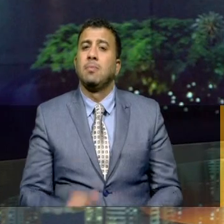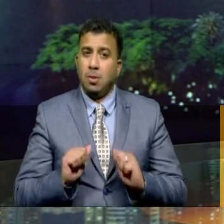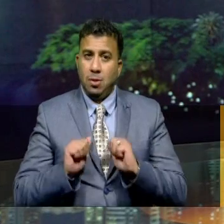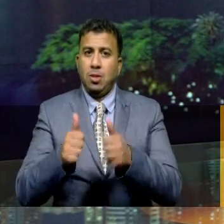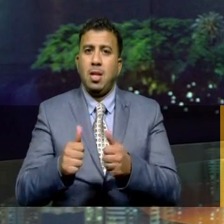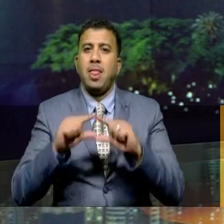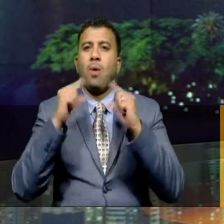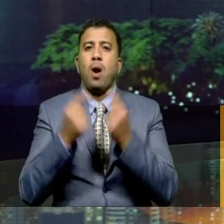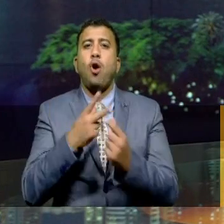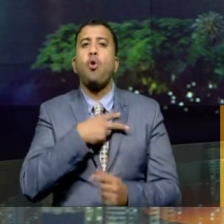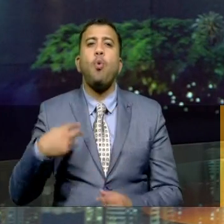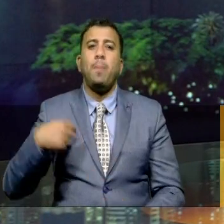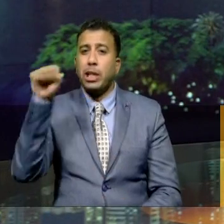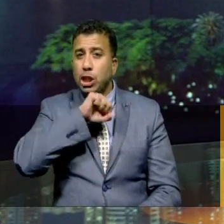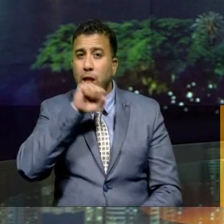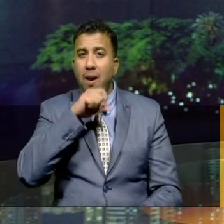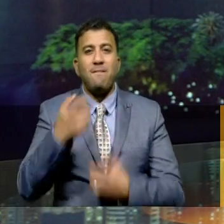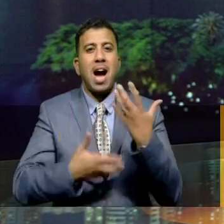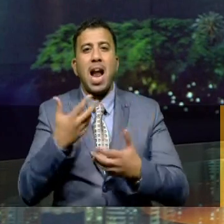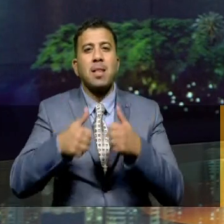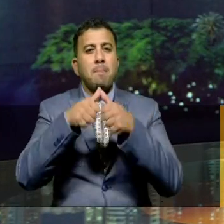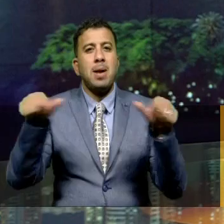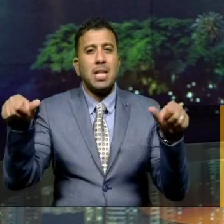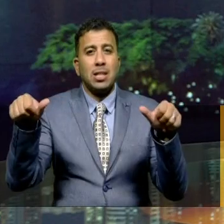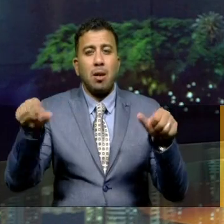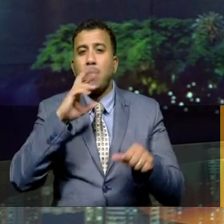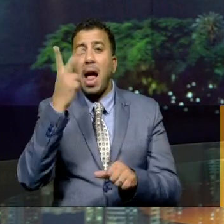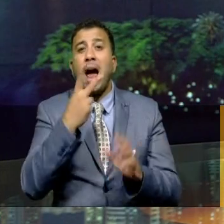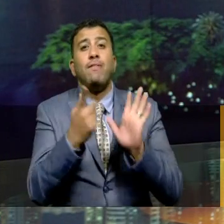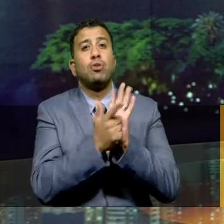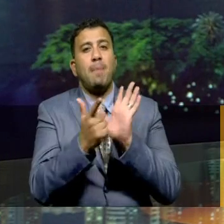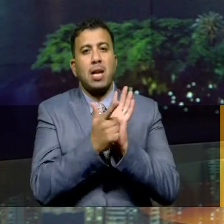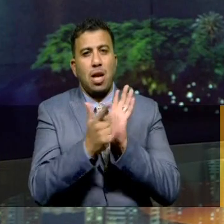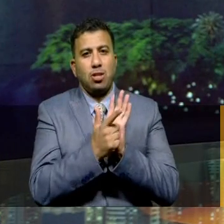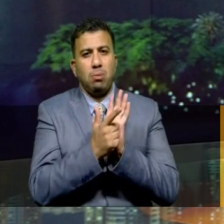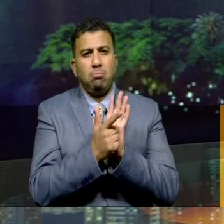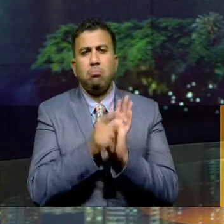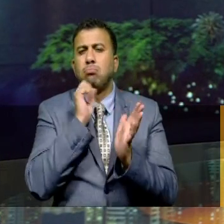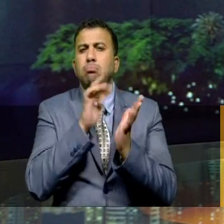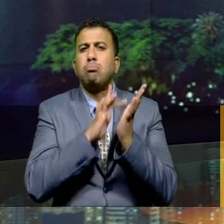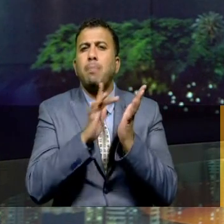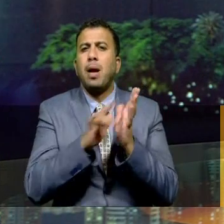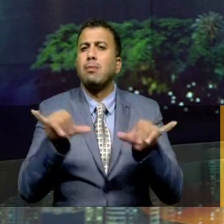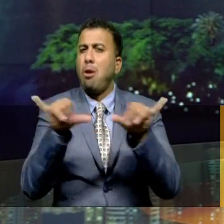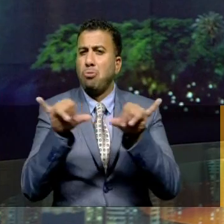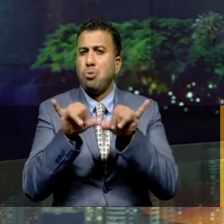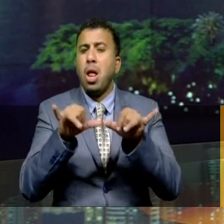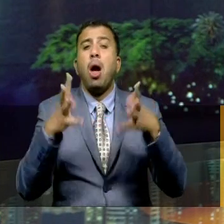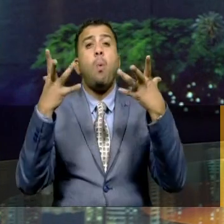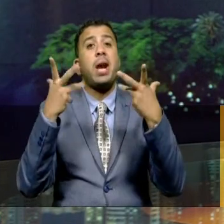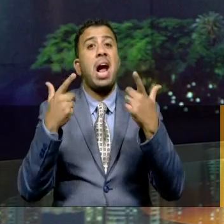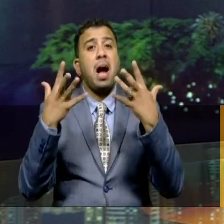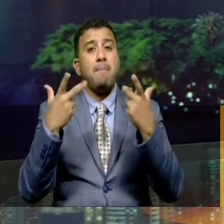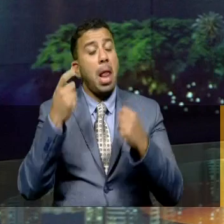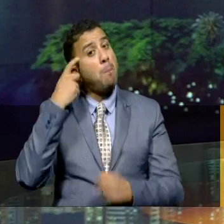هذا وتشارك دوائر حكومة الشارقة في فعالية معرض جايتكس للتقنية 2017 بباقة من التطبيقات